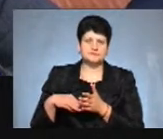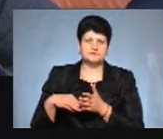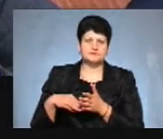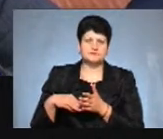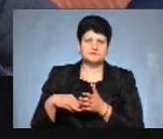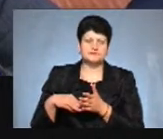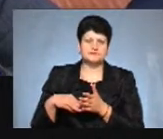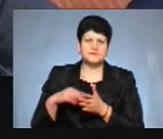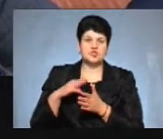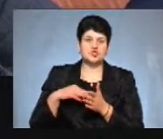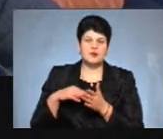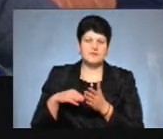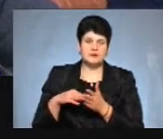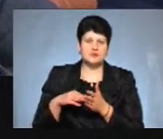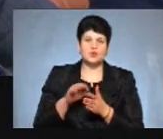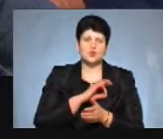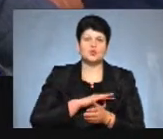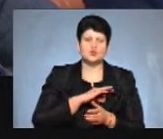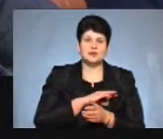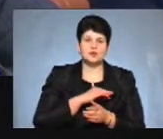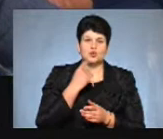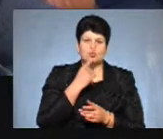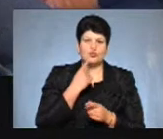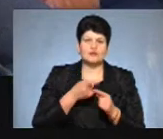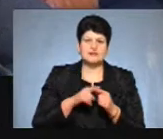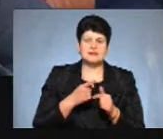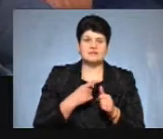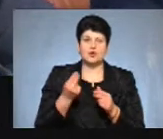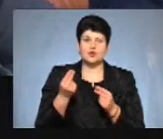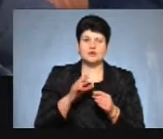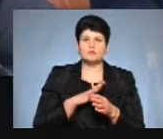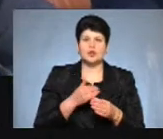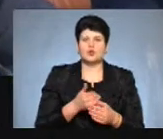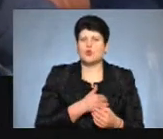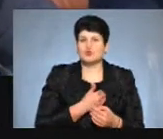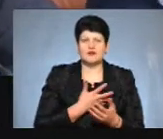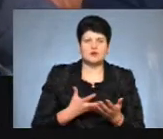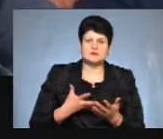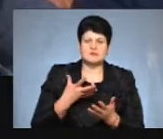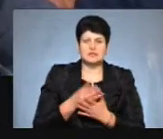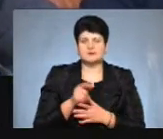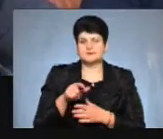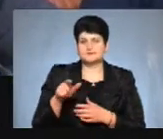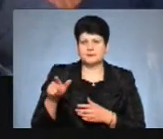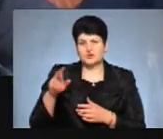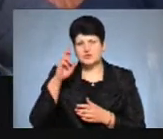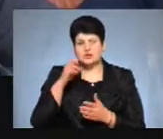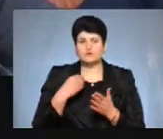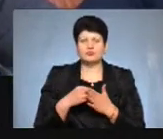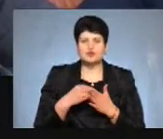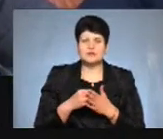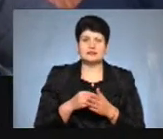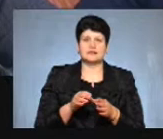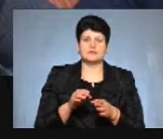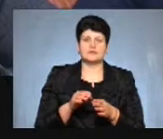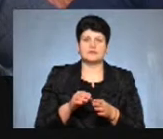так звані штрафи, юридичною мовою це називається кошти, які були добровільно сплачені громадянами до державного бюджету для звільнення